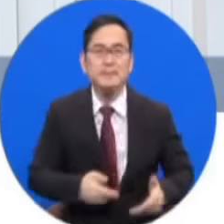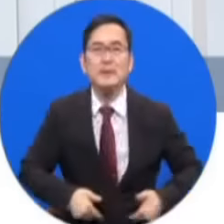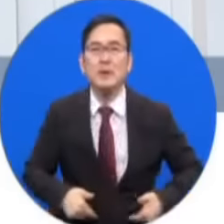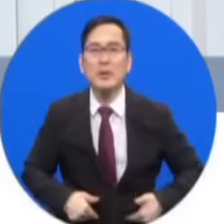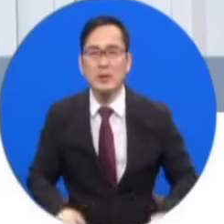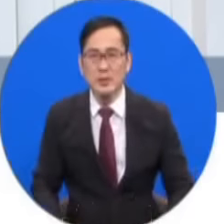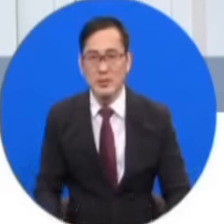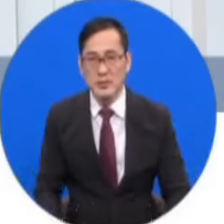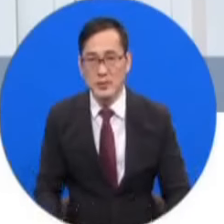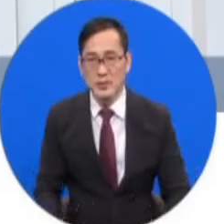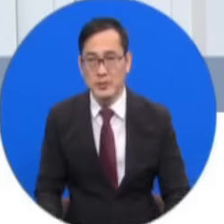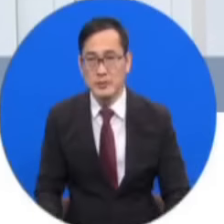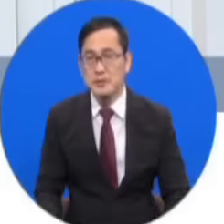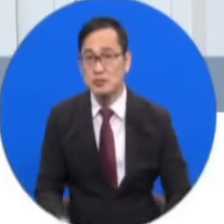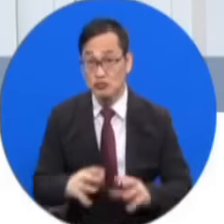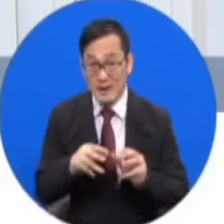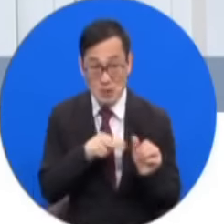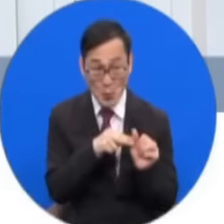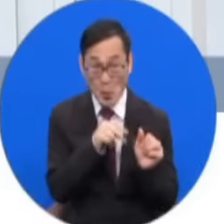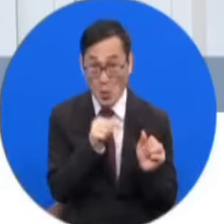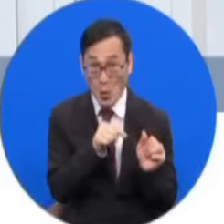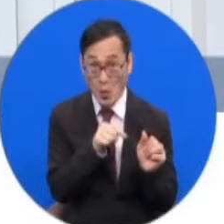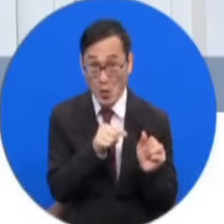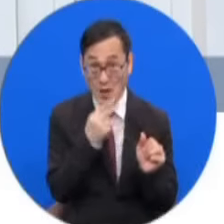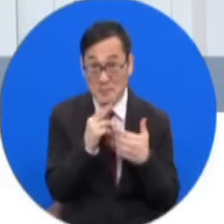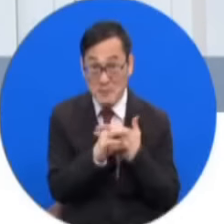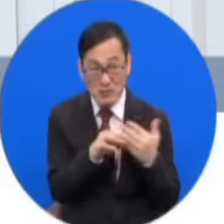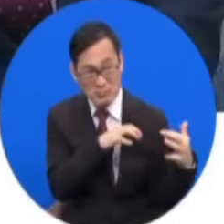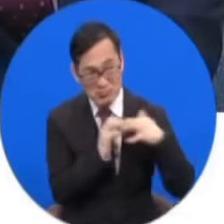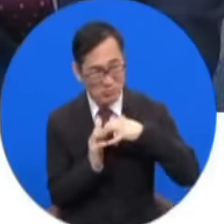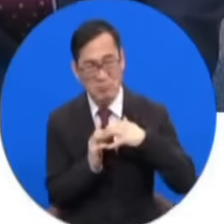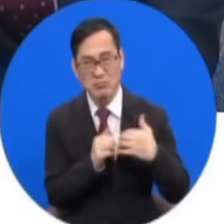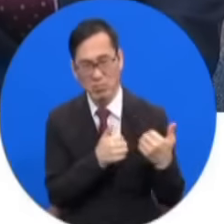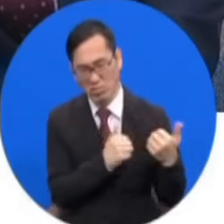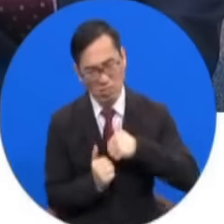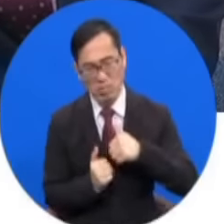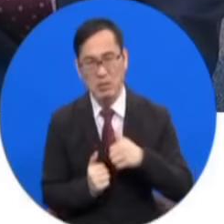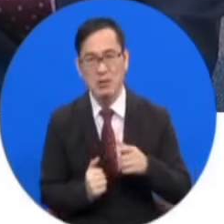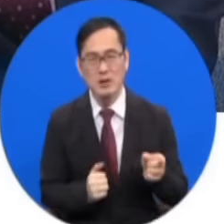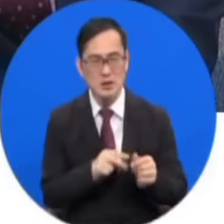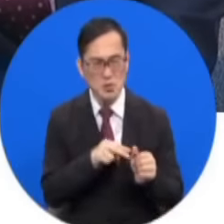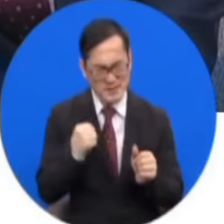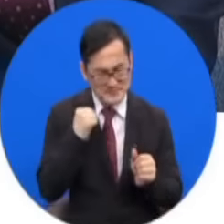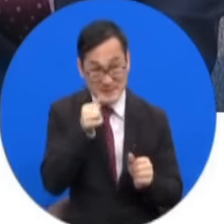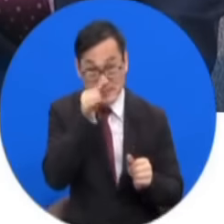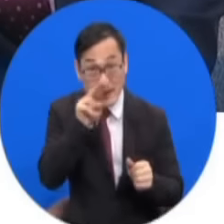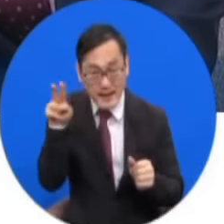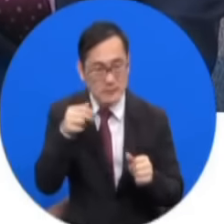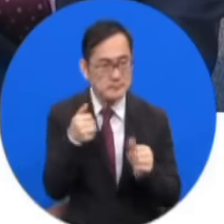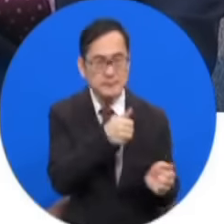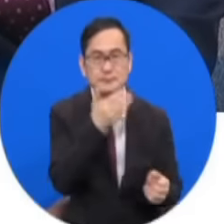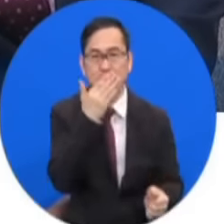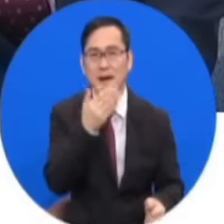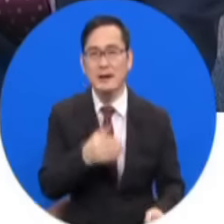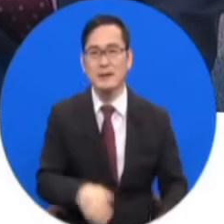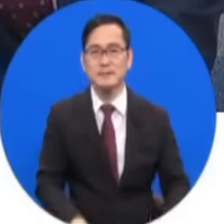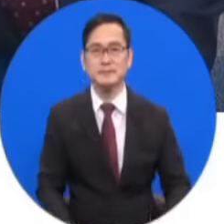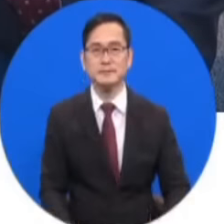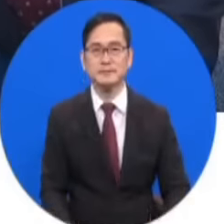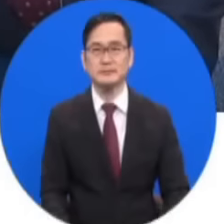국가의 정보력이 정 정말로 정보가 국력이다 말도 있듯이 강력한 정보력이 뒷받침 되야 되고 특히 우리나라